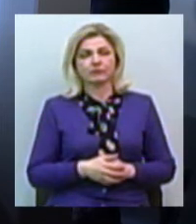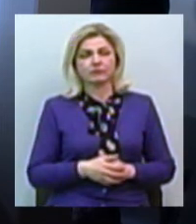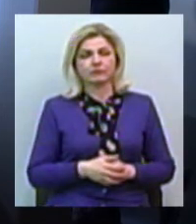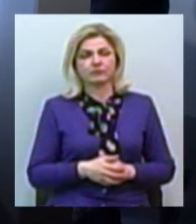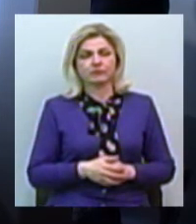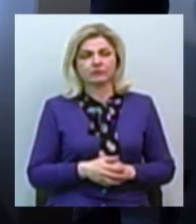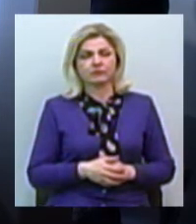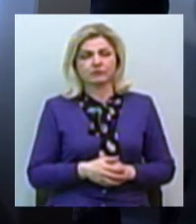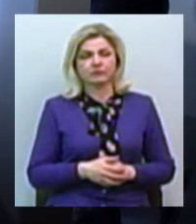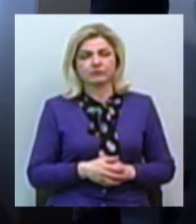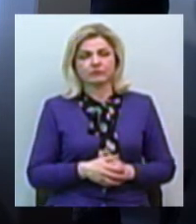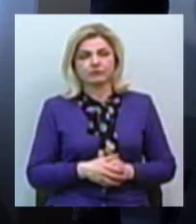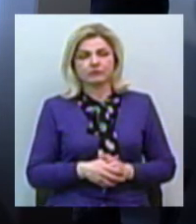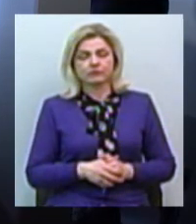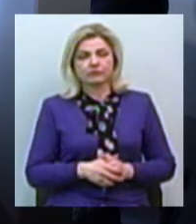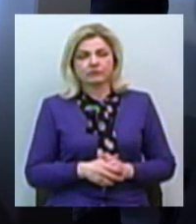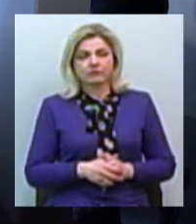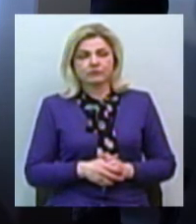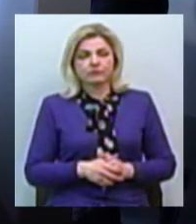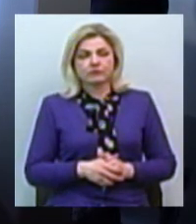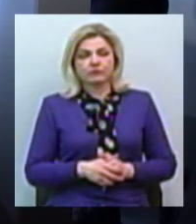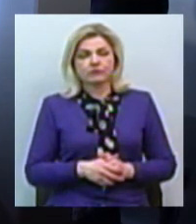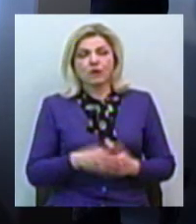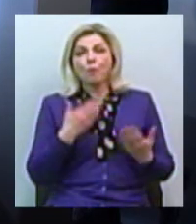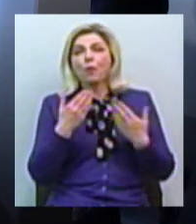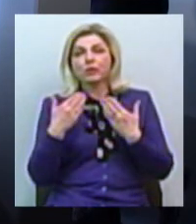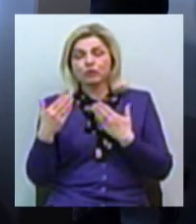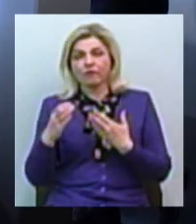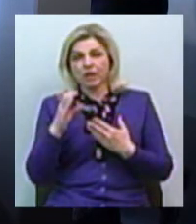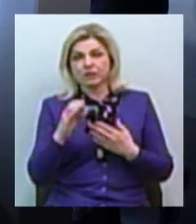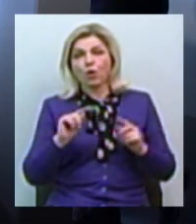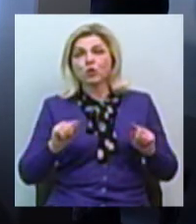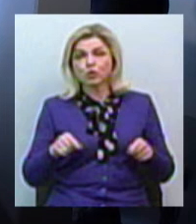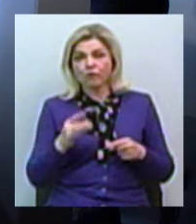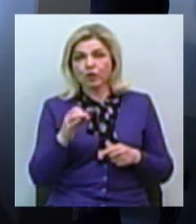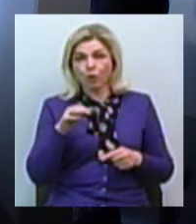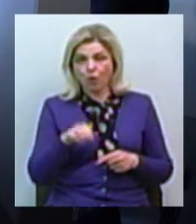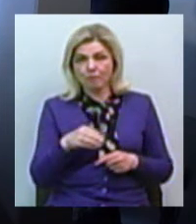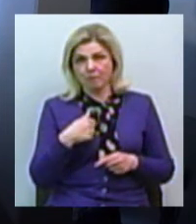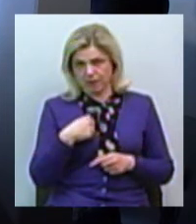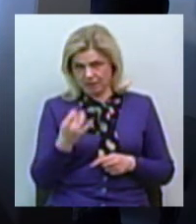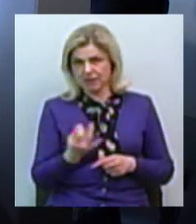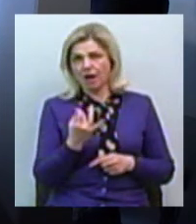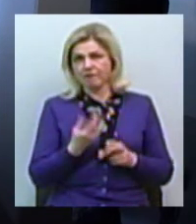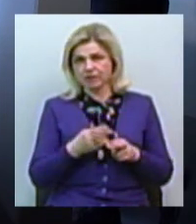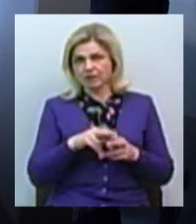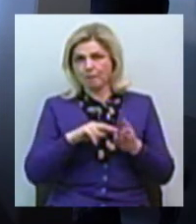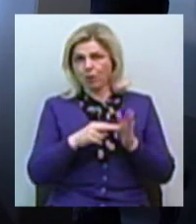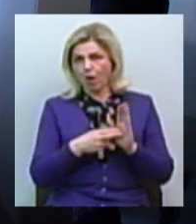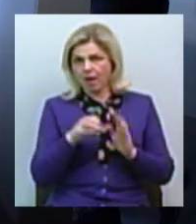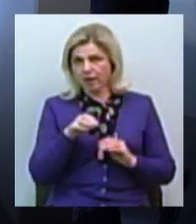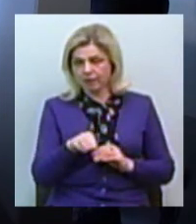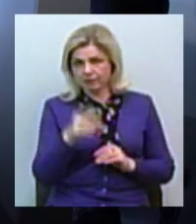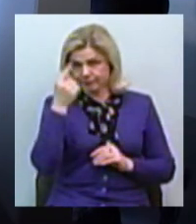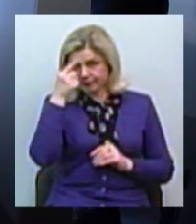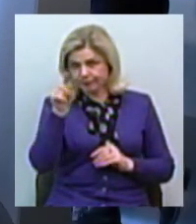того, щоб реалізуватися? Поспілкувавшись з основником, я почну, може, тому що дуже мене зацікавив цей проєкт. Власне, коли ми